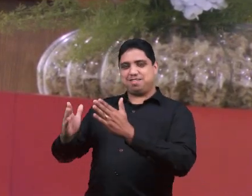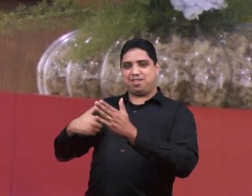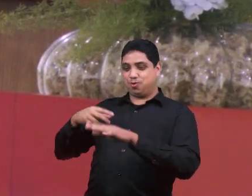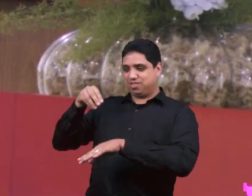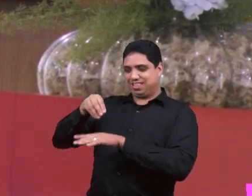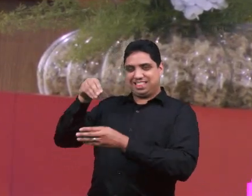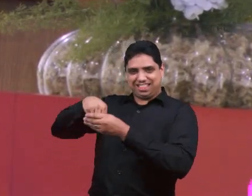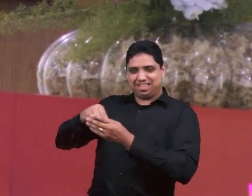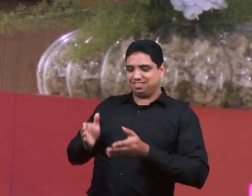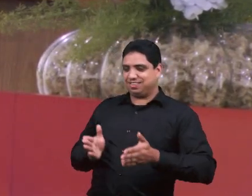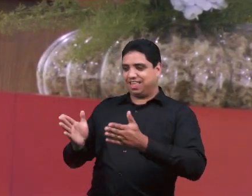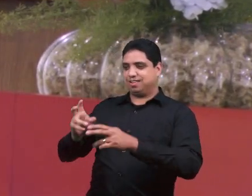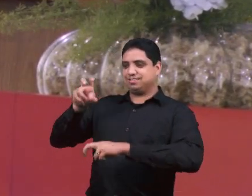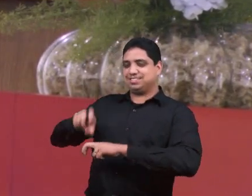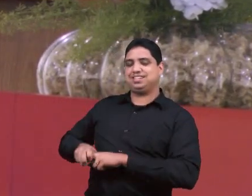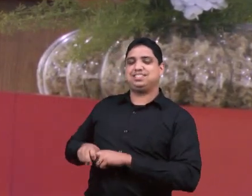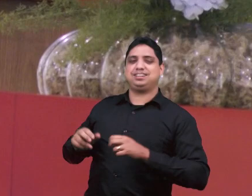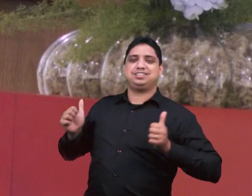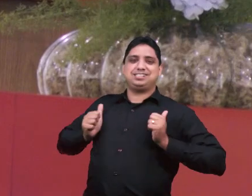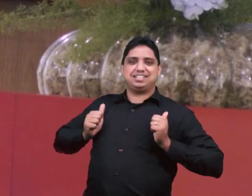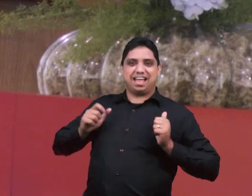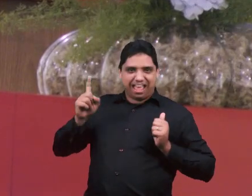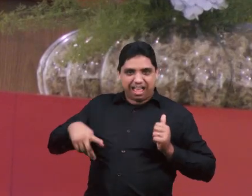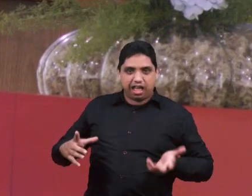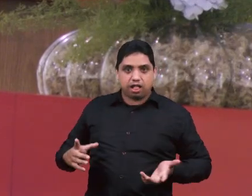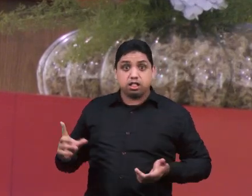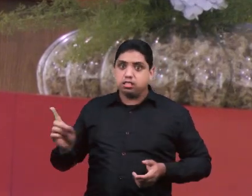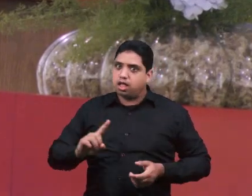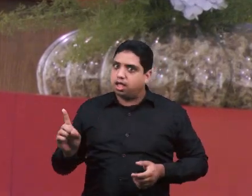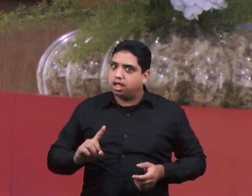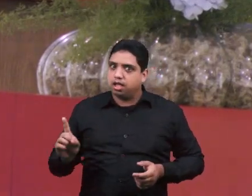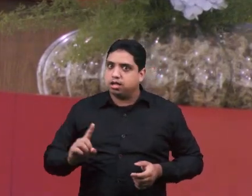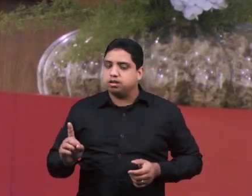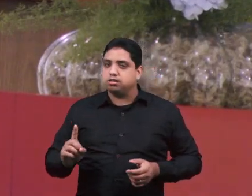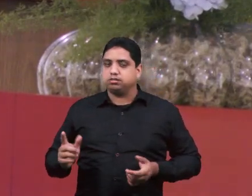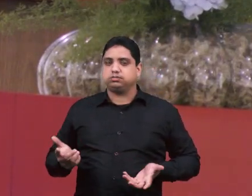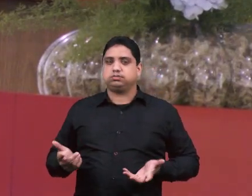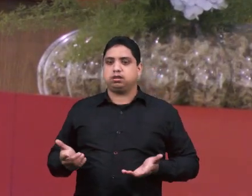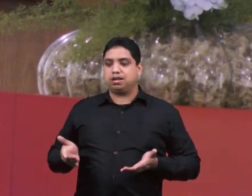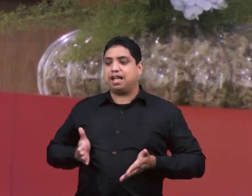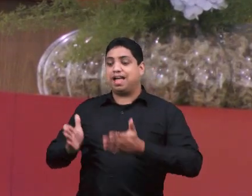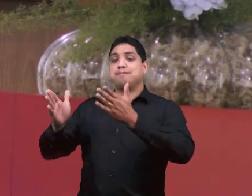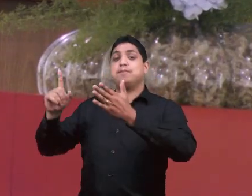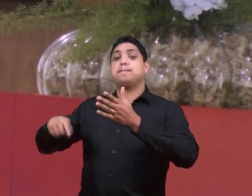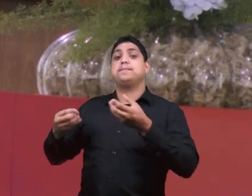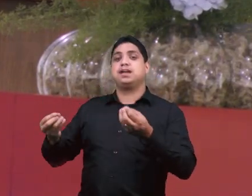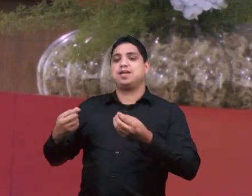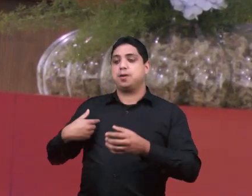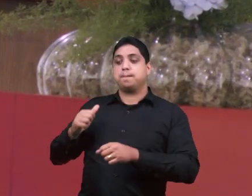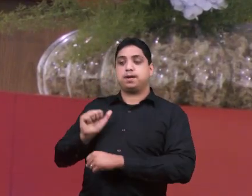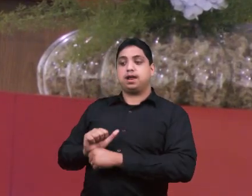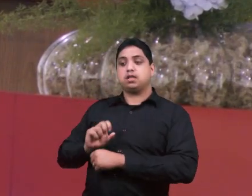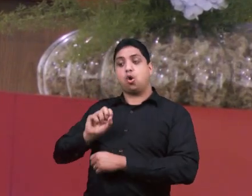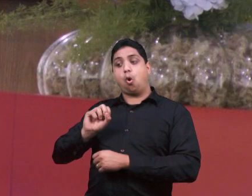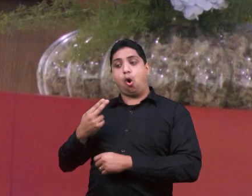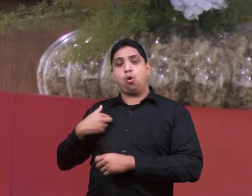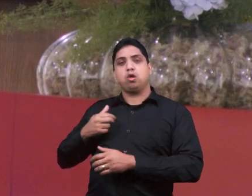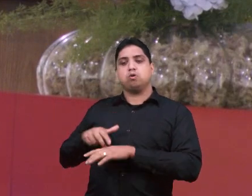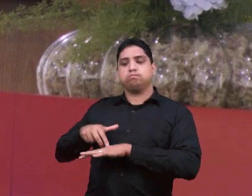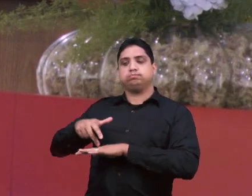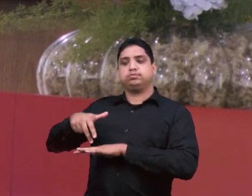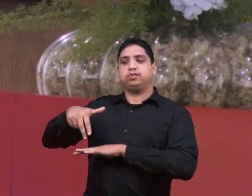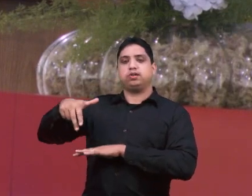Et la question est, le chemin, c'est pour rester assis ou est pour marcher en lui? Donc ça, voici le